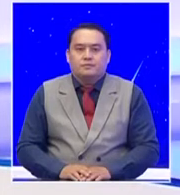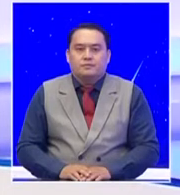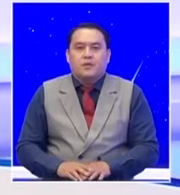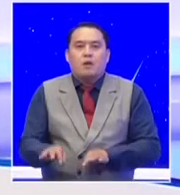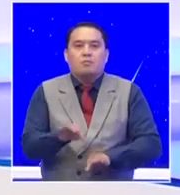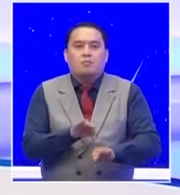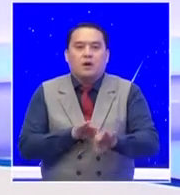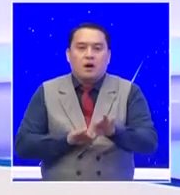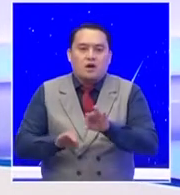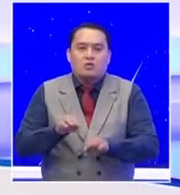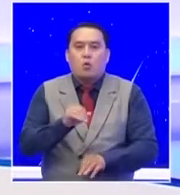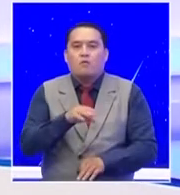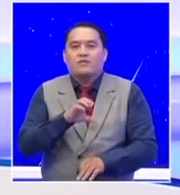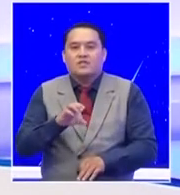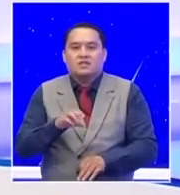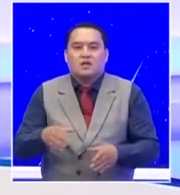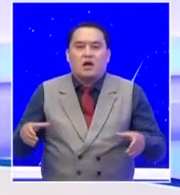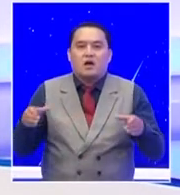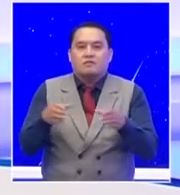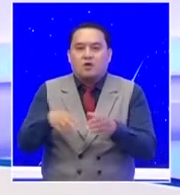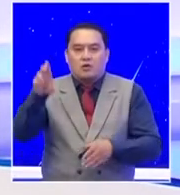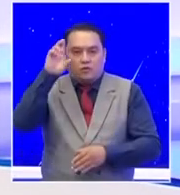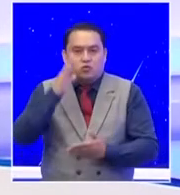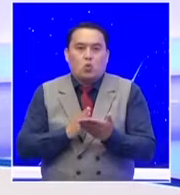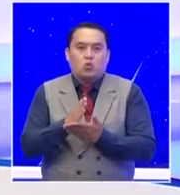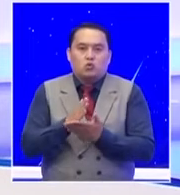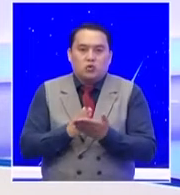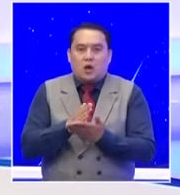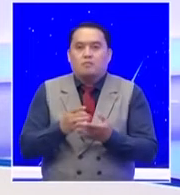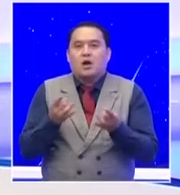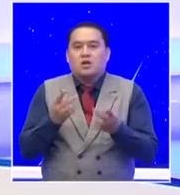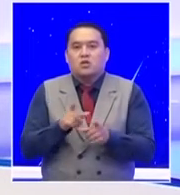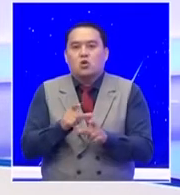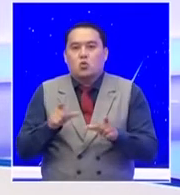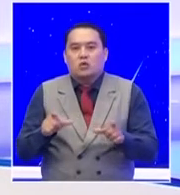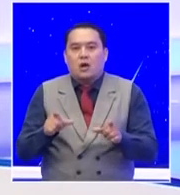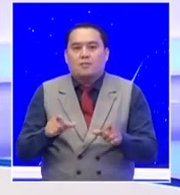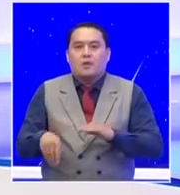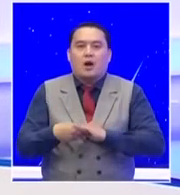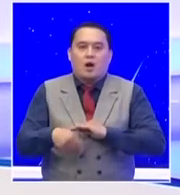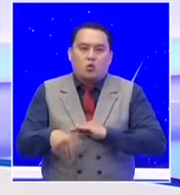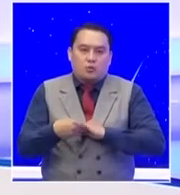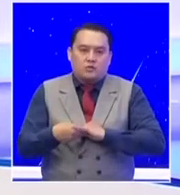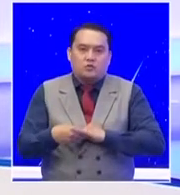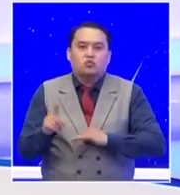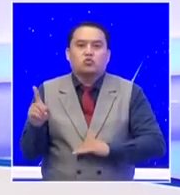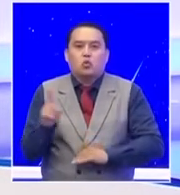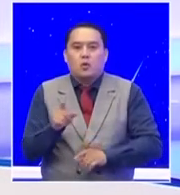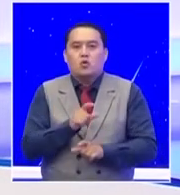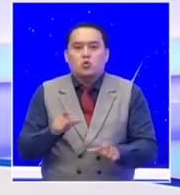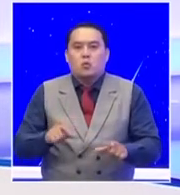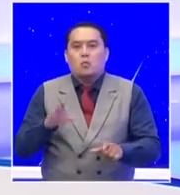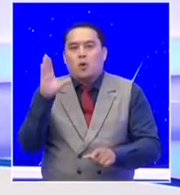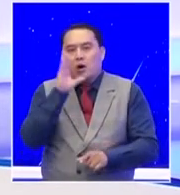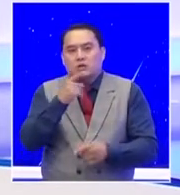Проектный офис ЖТСУ «Адалдык Аланы» объединил государственных служащих и простых граждан в борьбе с коррупцией. С тем, чтобы граждане